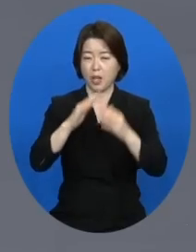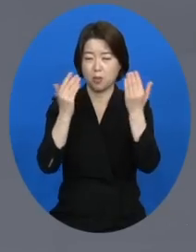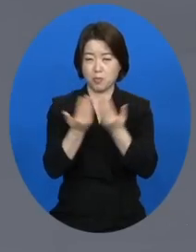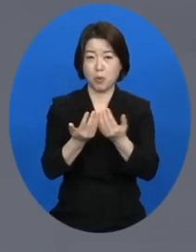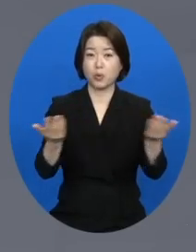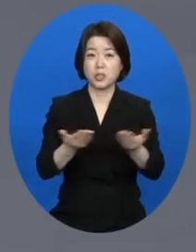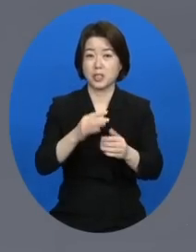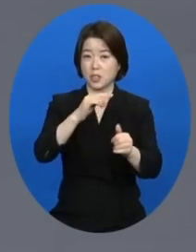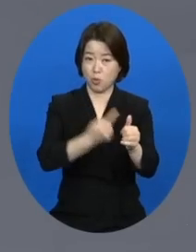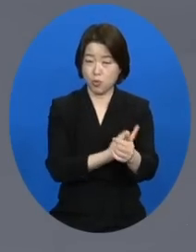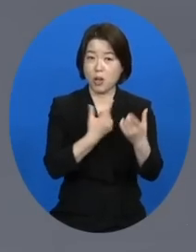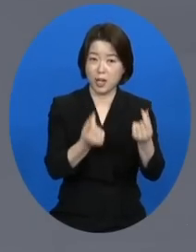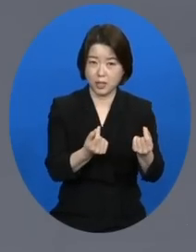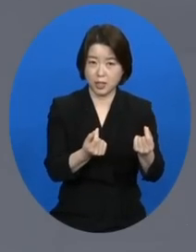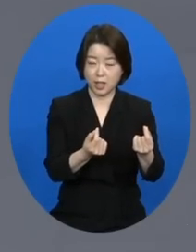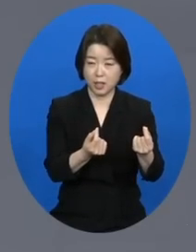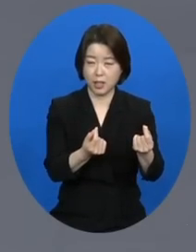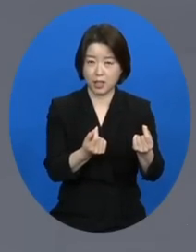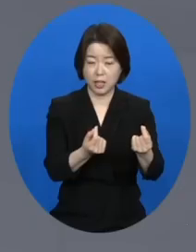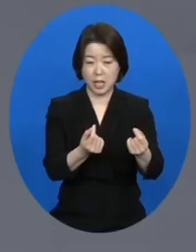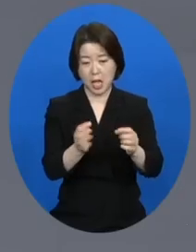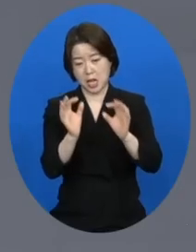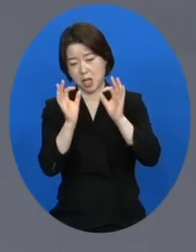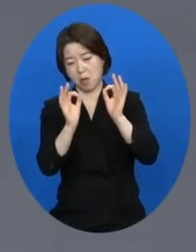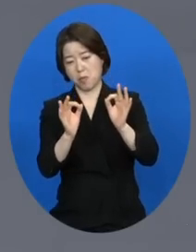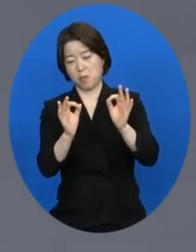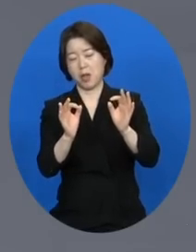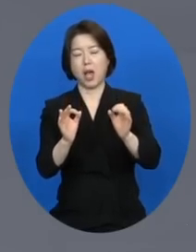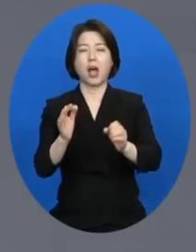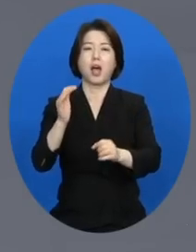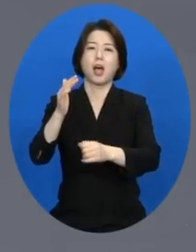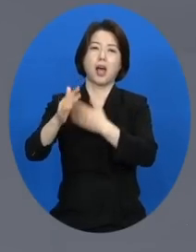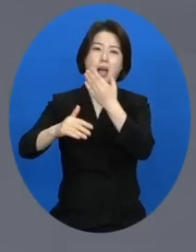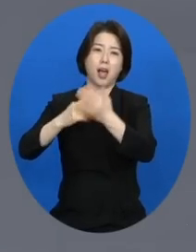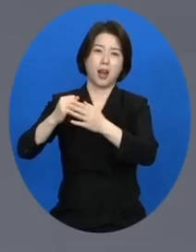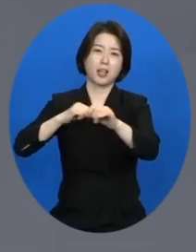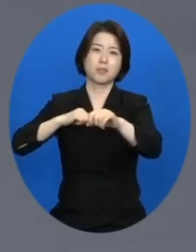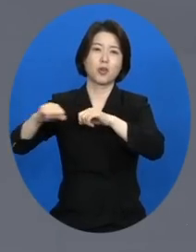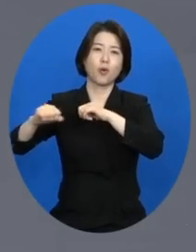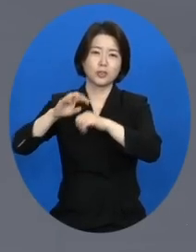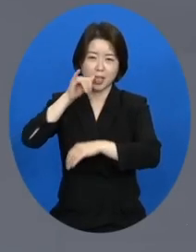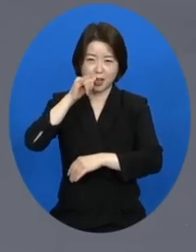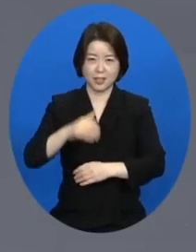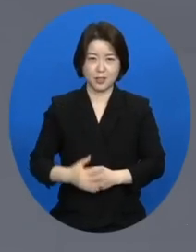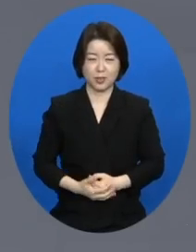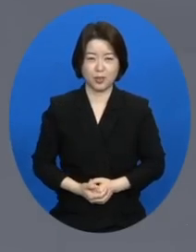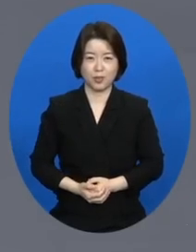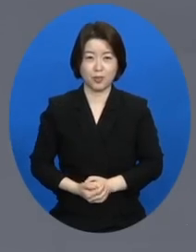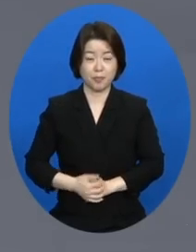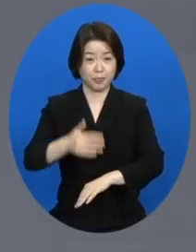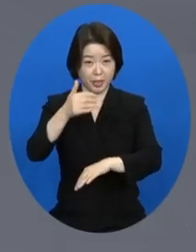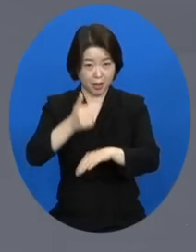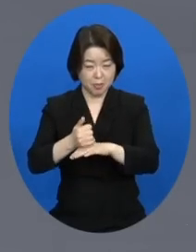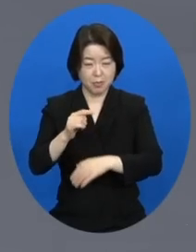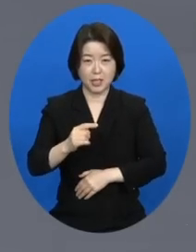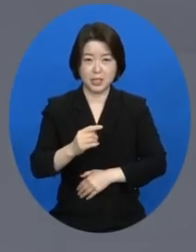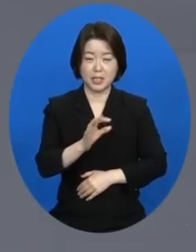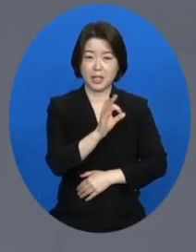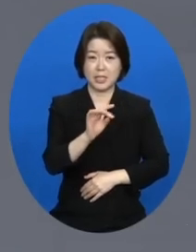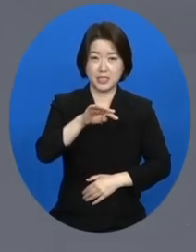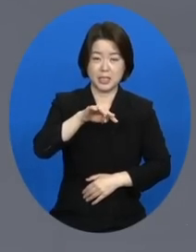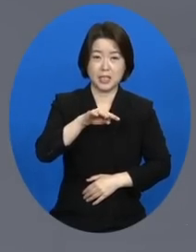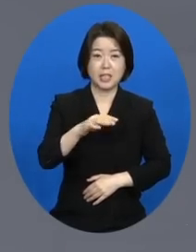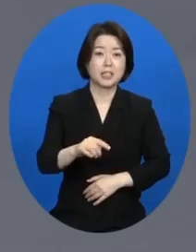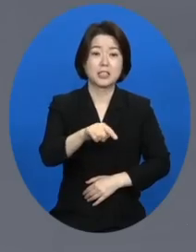우연 같은데 배후에는 하나님의 역사가 있었죠. 마지막으로 이스마엘